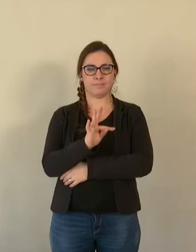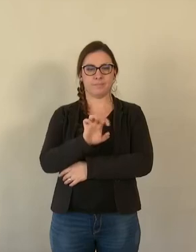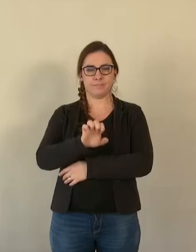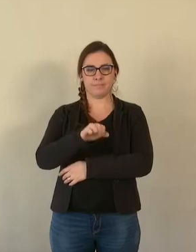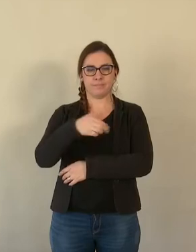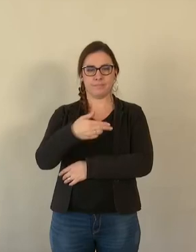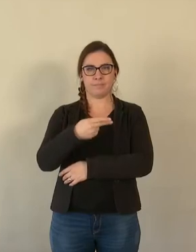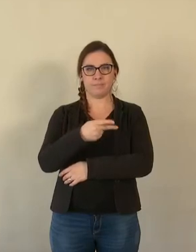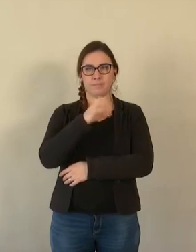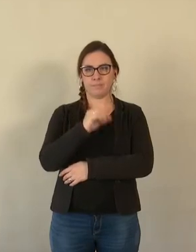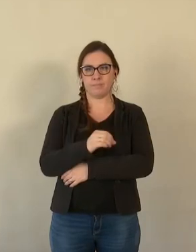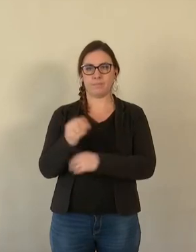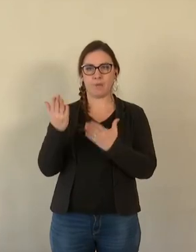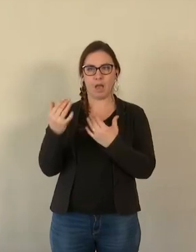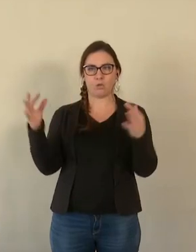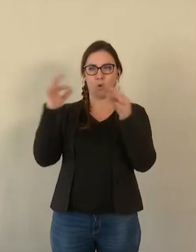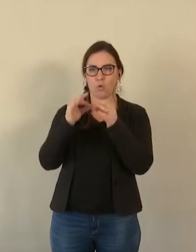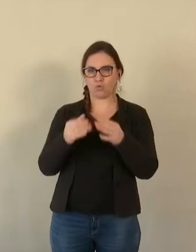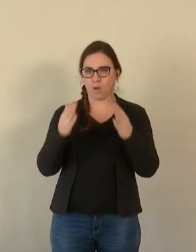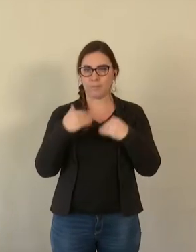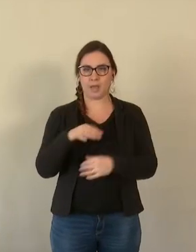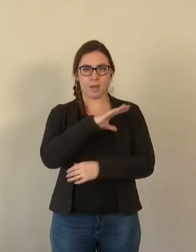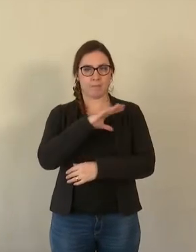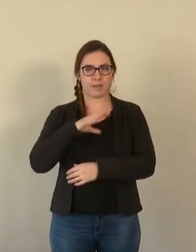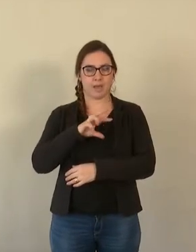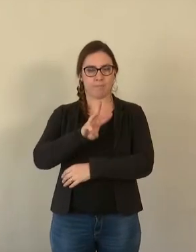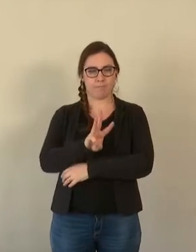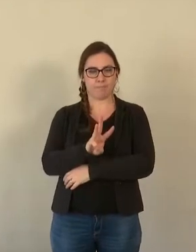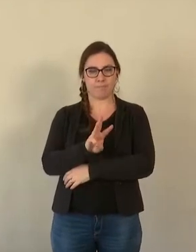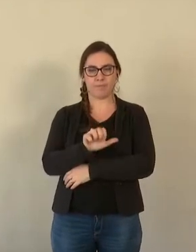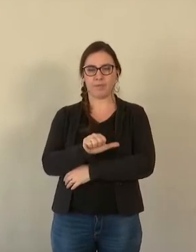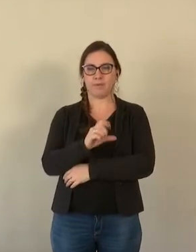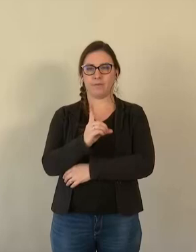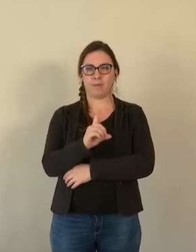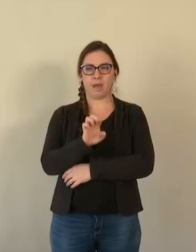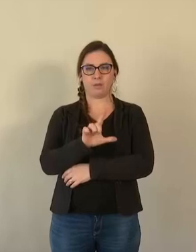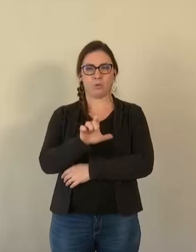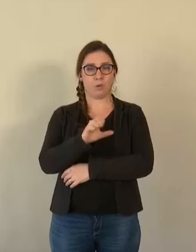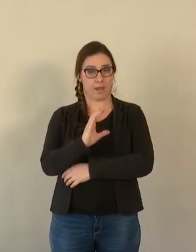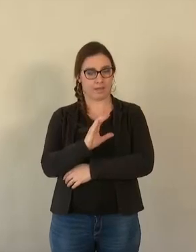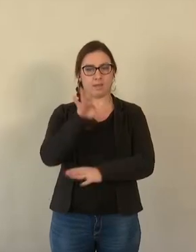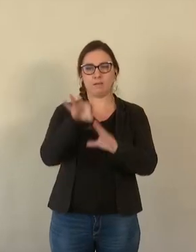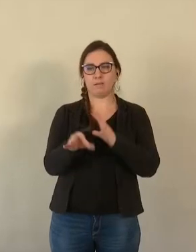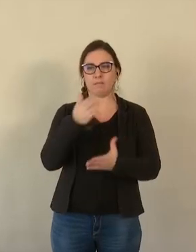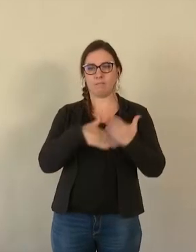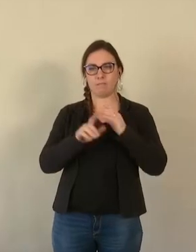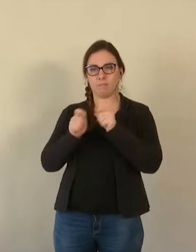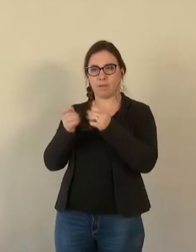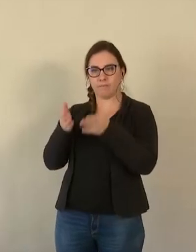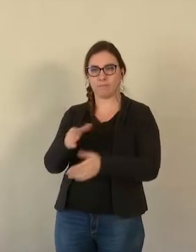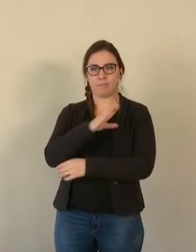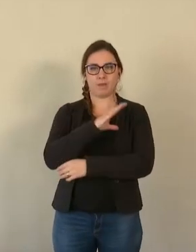earwali Antoine Fléchet donne pouvoir à Monsieur Bertrand jusqu'à son arrivée Sylvie fougerre